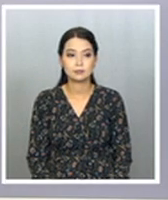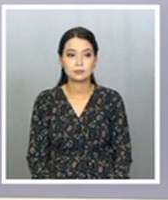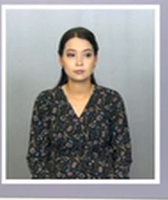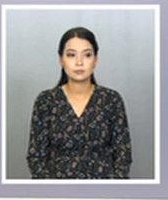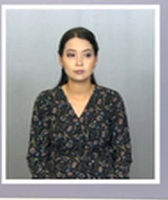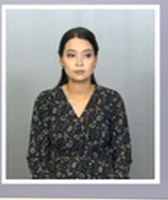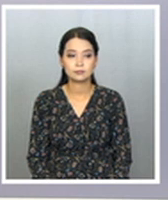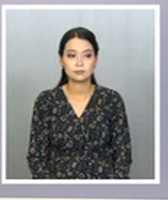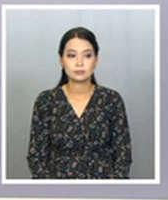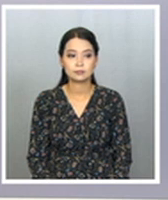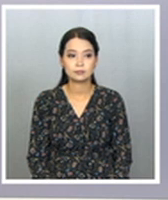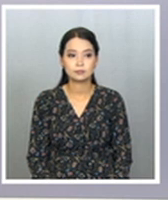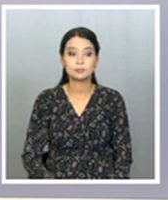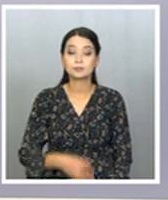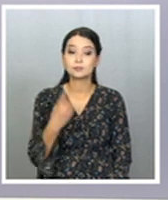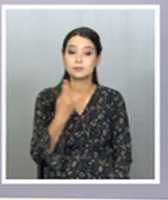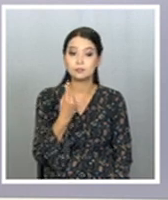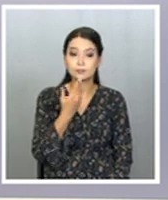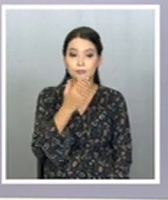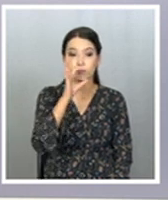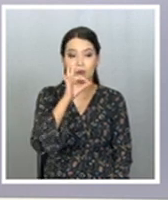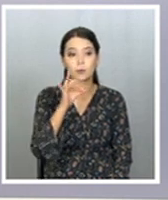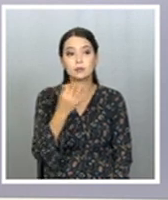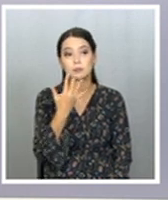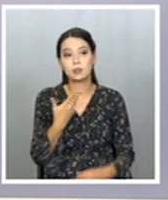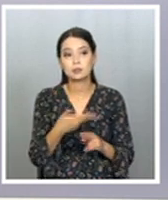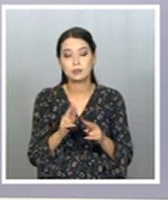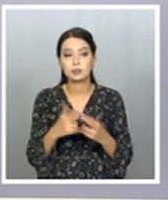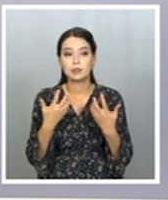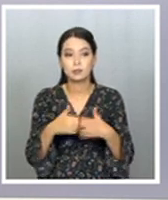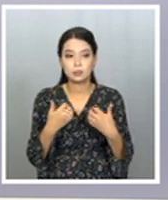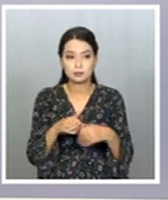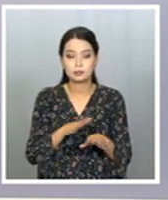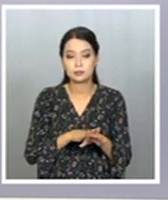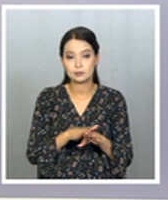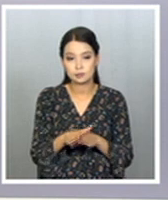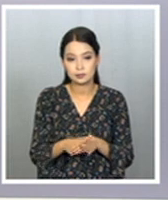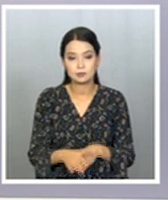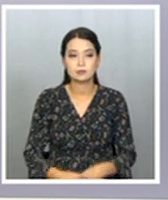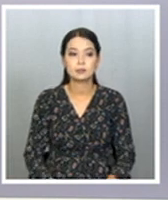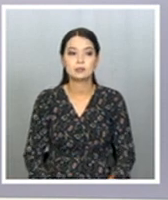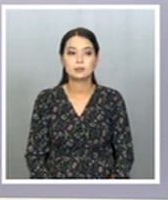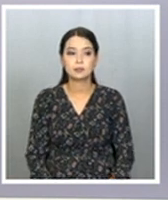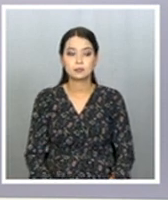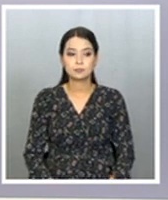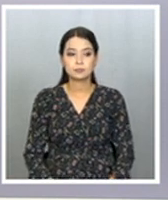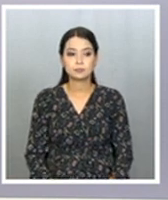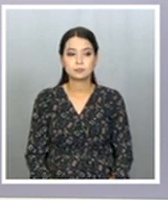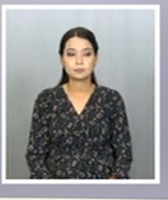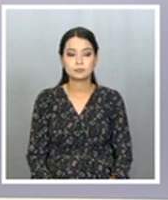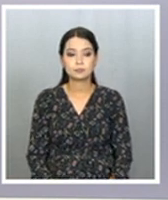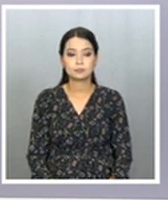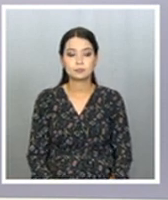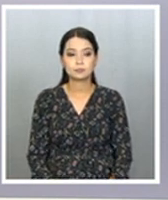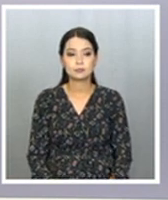жағын терудің формуласын қолдану арқылы шығарайық. Сонда 5-тен 0 теру тең, ол 5 факториал бөлінген